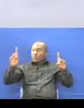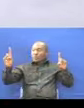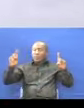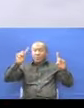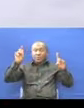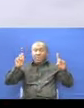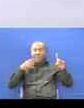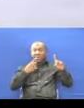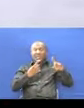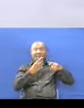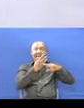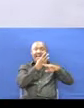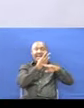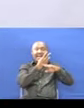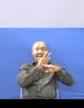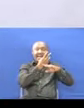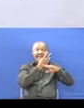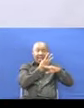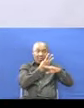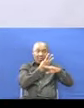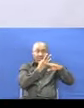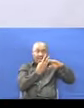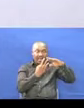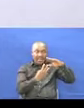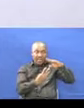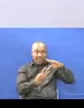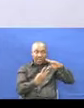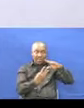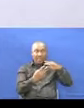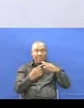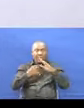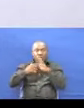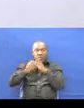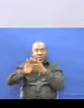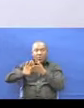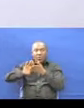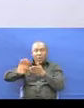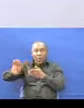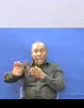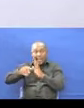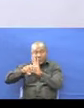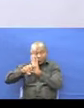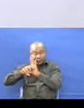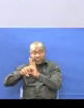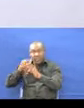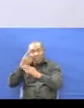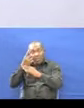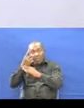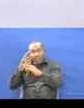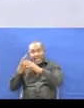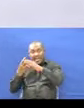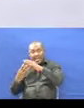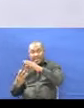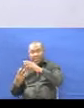ukasema tatu ya tatu, utoe moja ya tatu, ni sawasawa